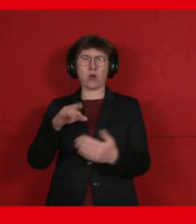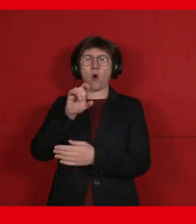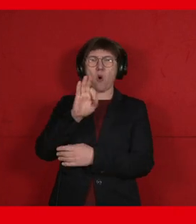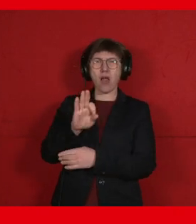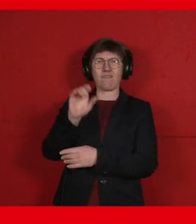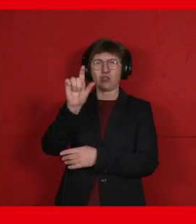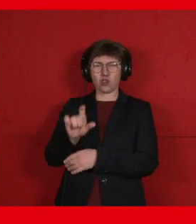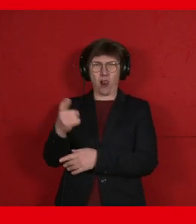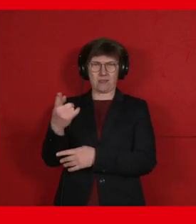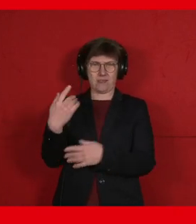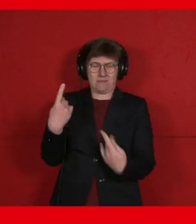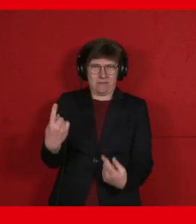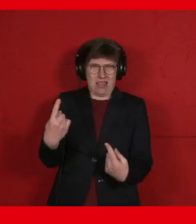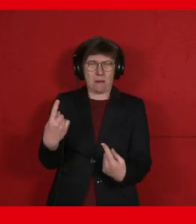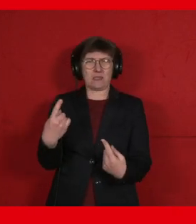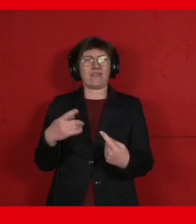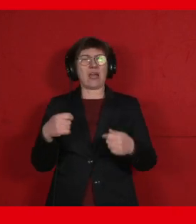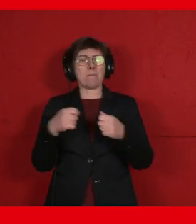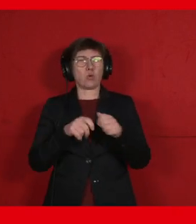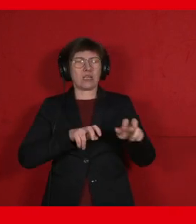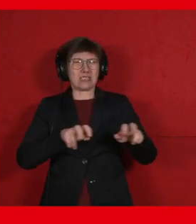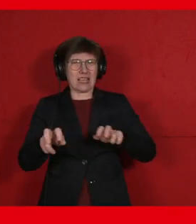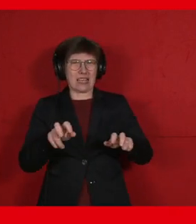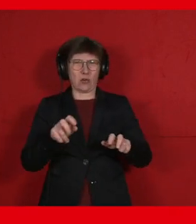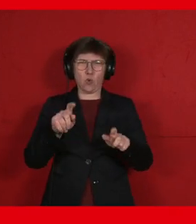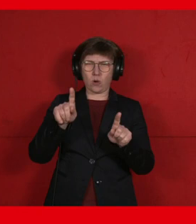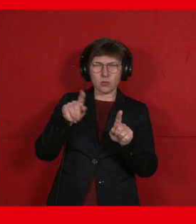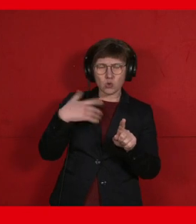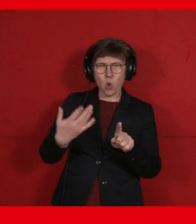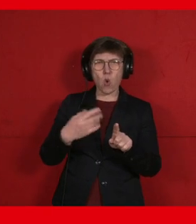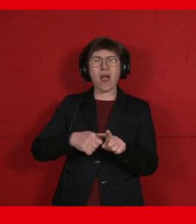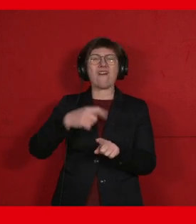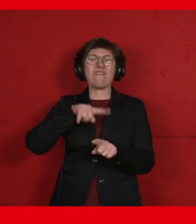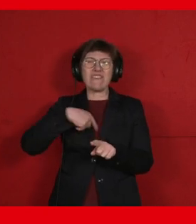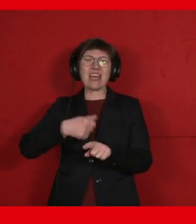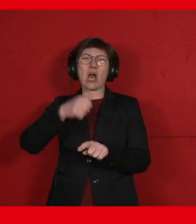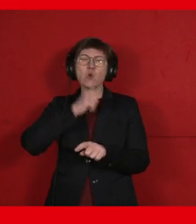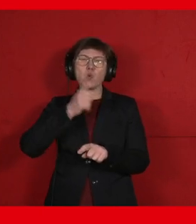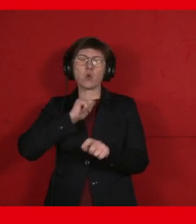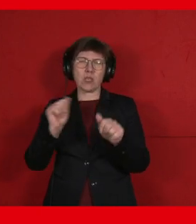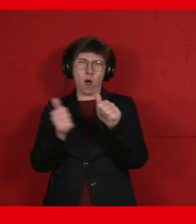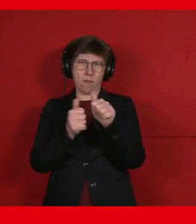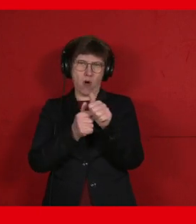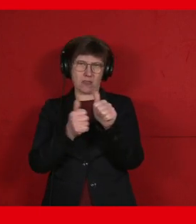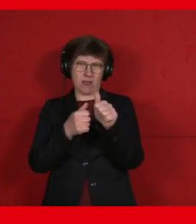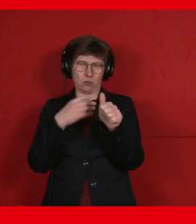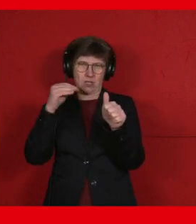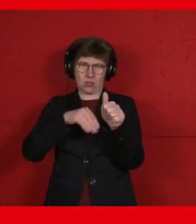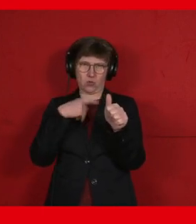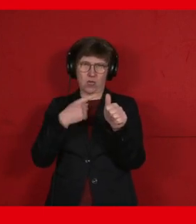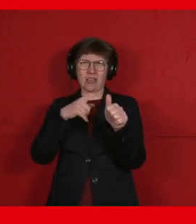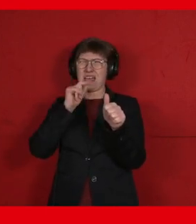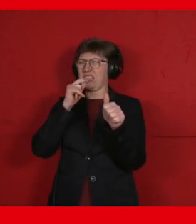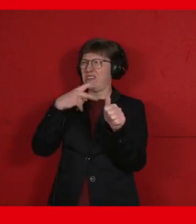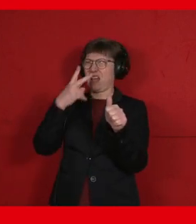Olaf Scholz in dieser Bundesregierung, wo wir Juniorpartner sind, und ich möchte es immer mal wieder, weil ich auch auf